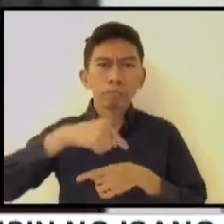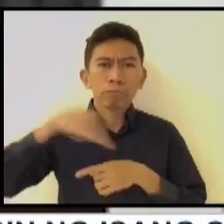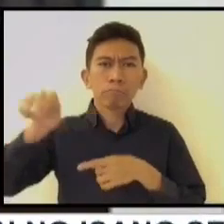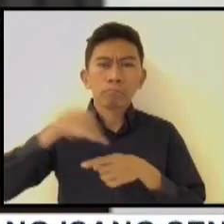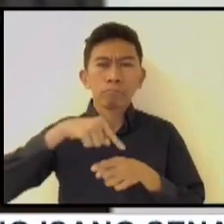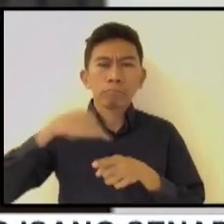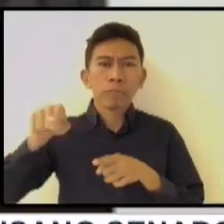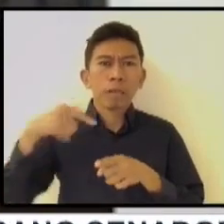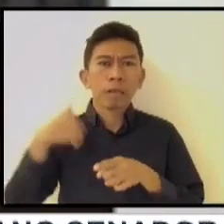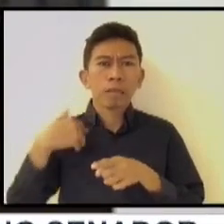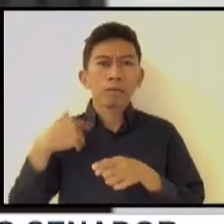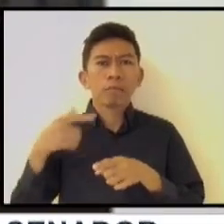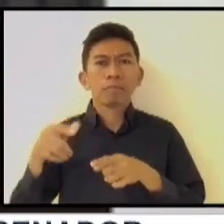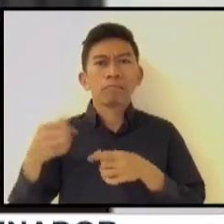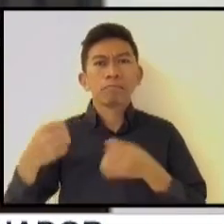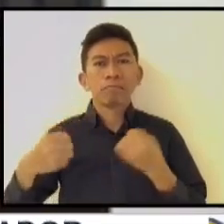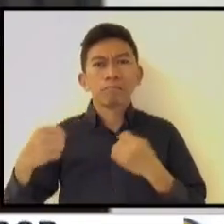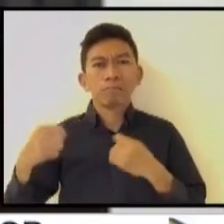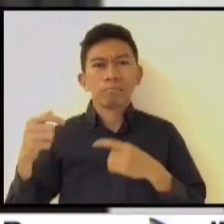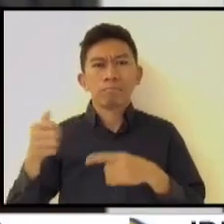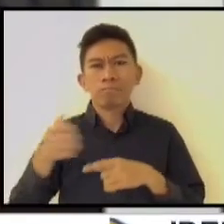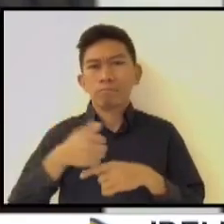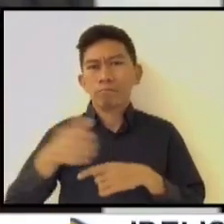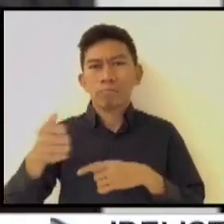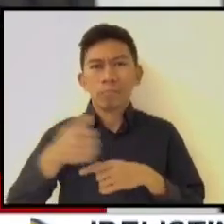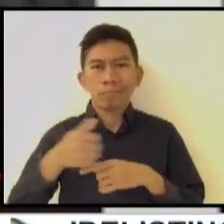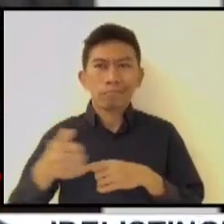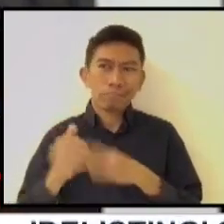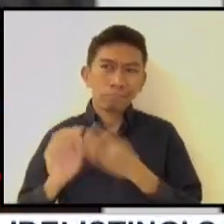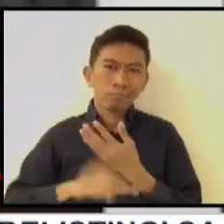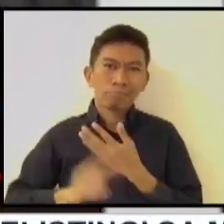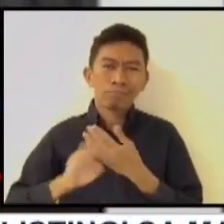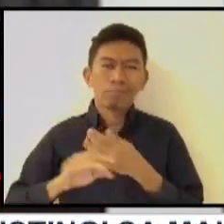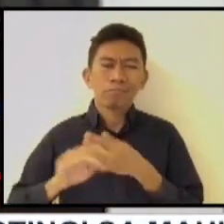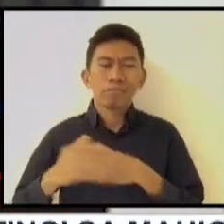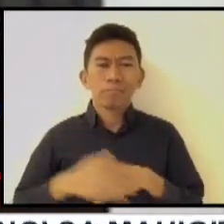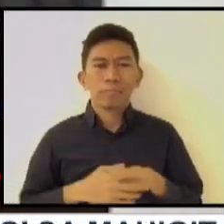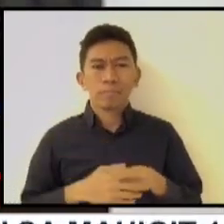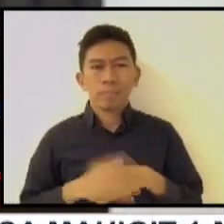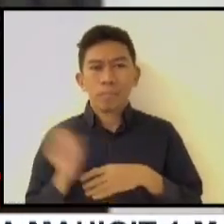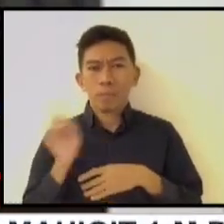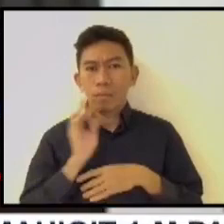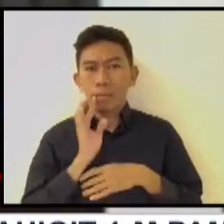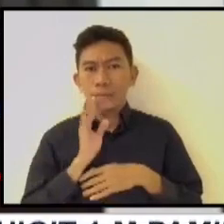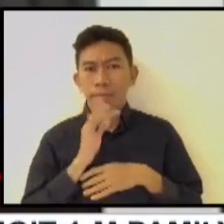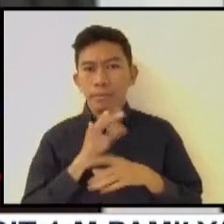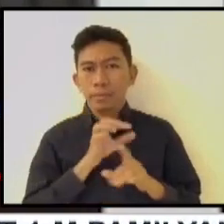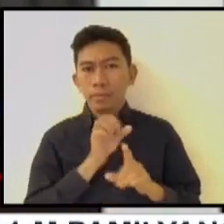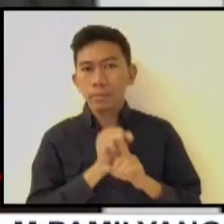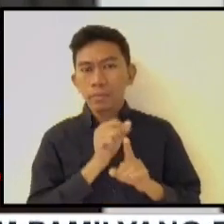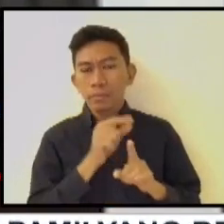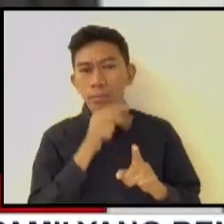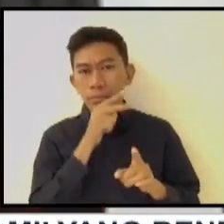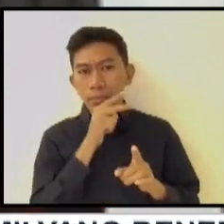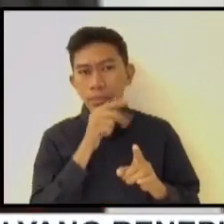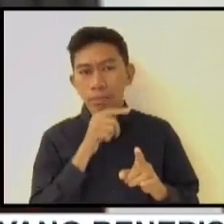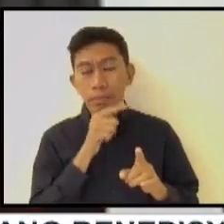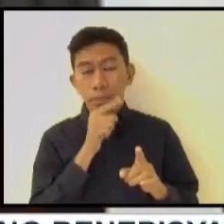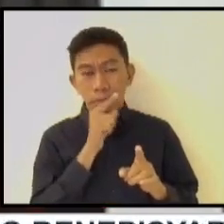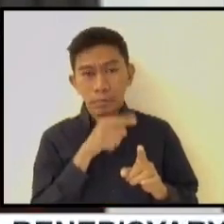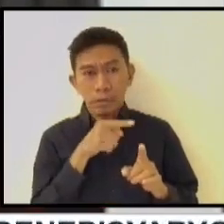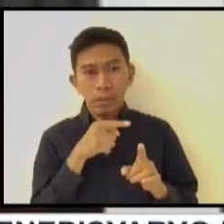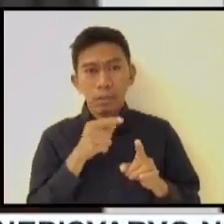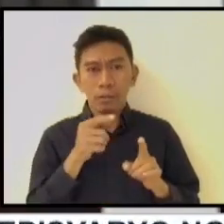Binabalikan pa ito ng suspect kasi hindi naman niya makukuha marahil yung groceries worth